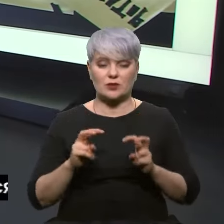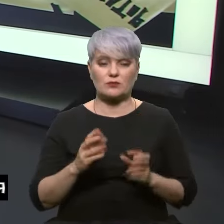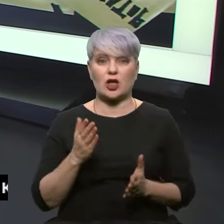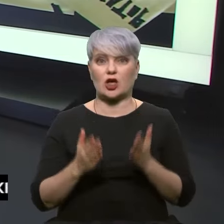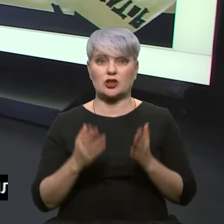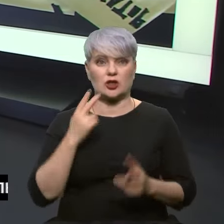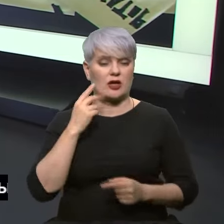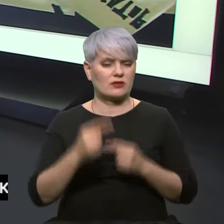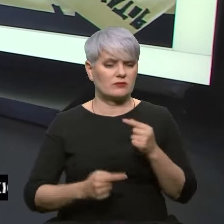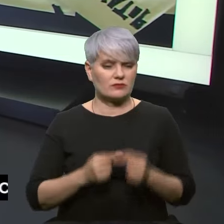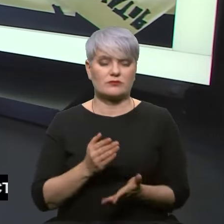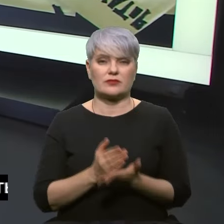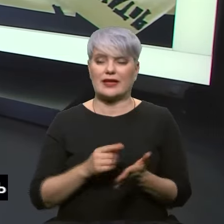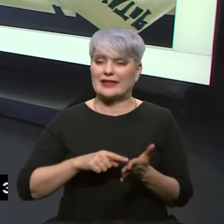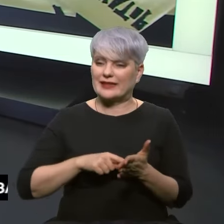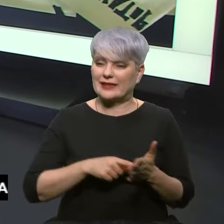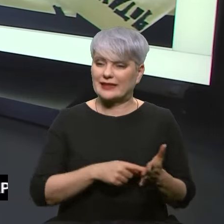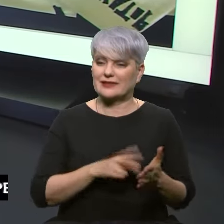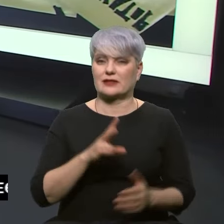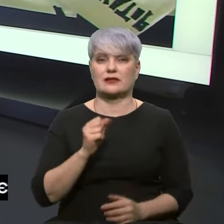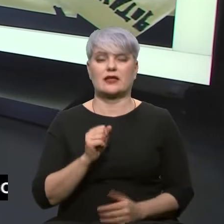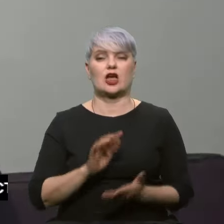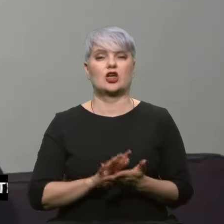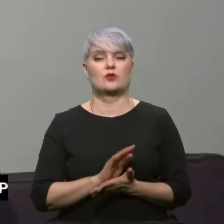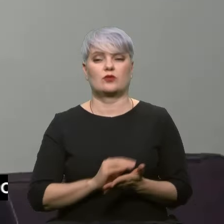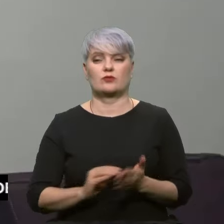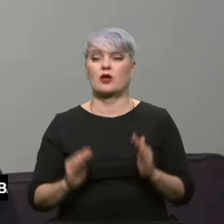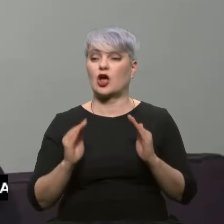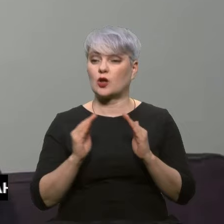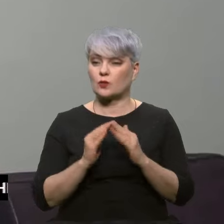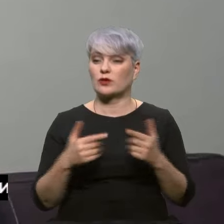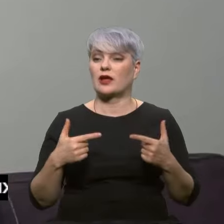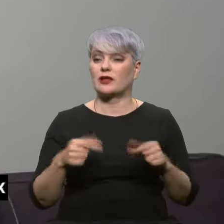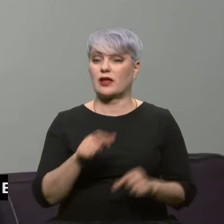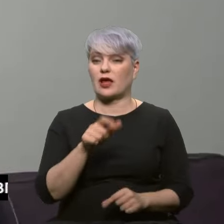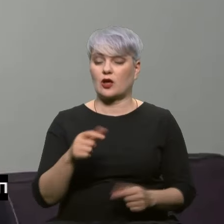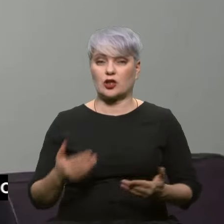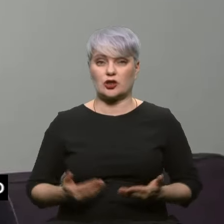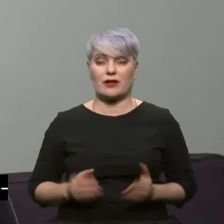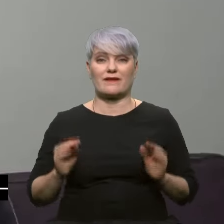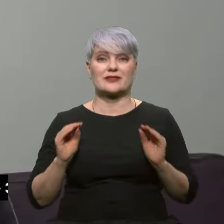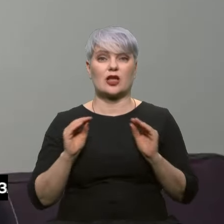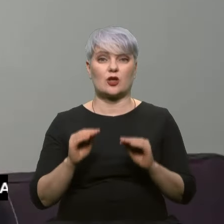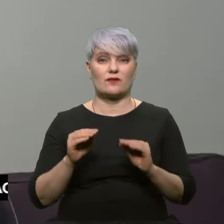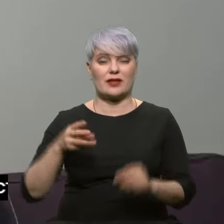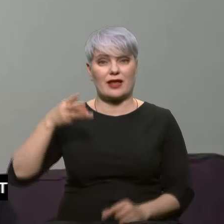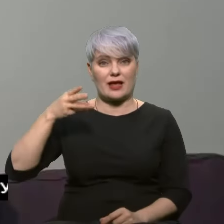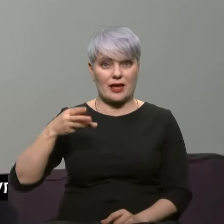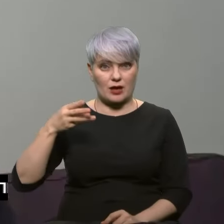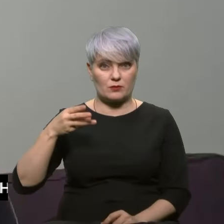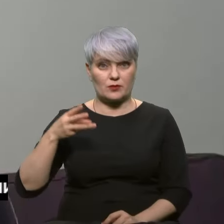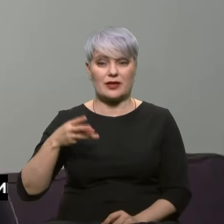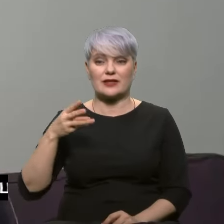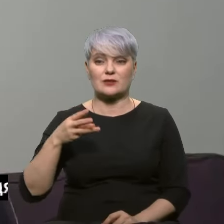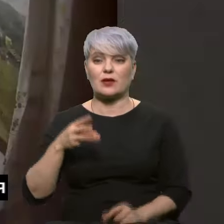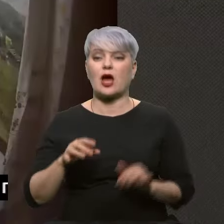це тиск на журналістів? Дивіться далі. В будиночок, де вони жили, встановили камеру і зняли безпосередньо